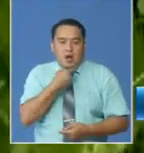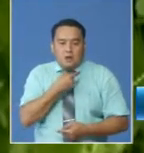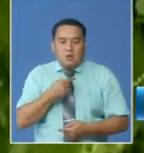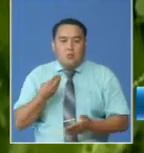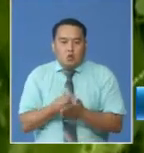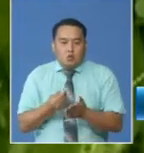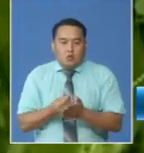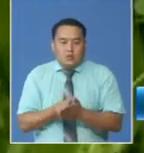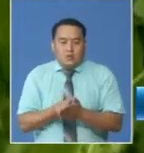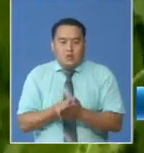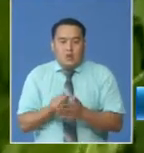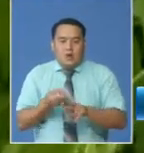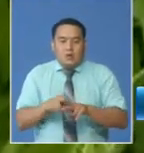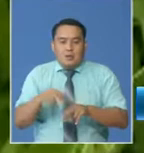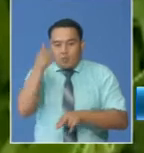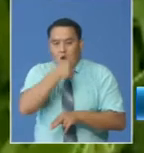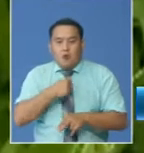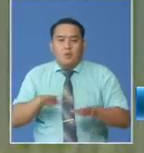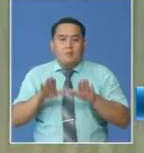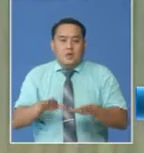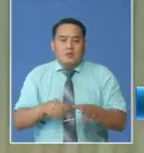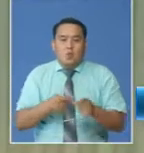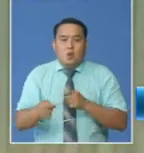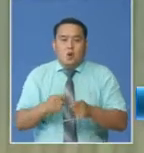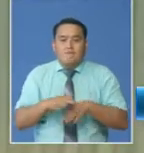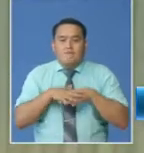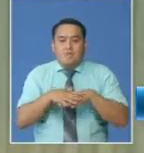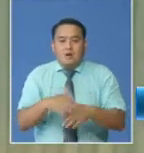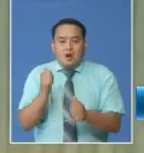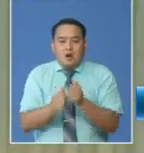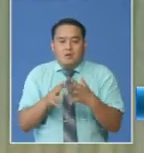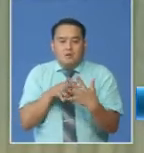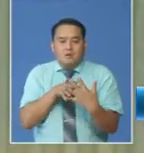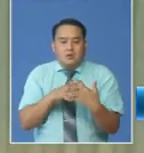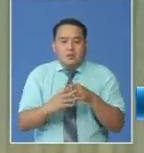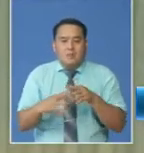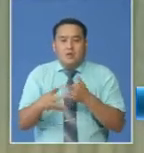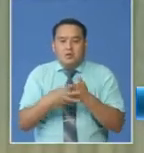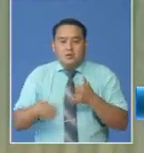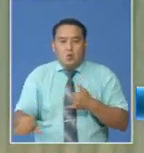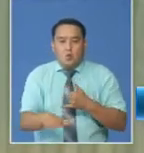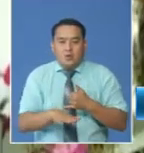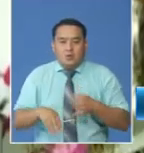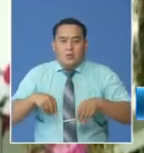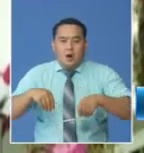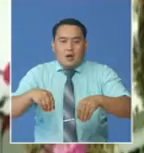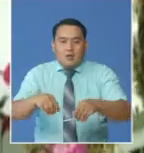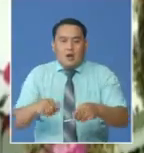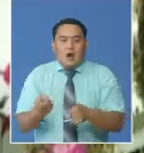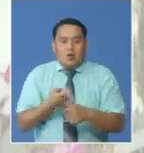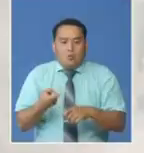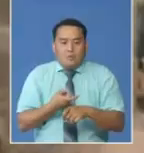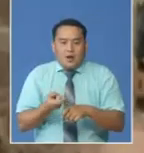бюджетные средства. Отметим, что в этом году местные власти выделили каждой сельской школе по земельному участку для посадки